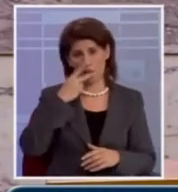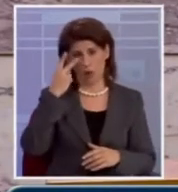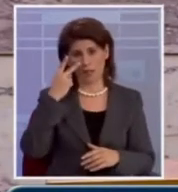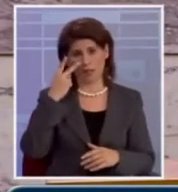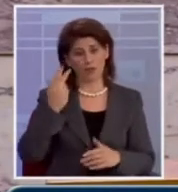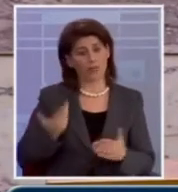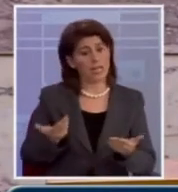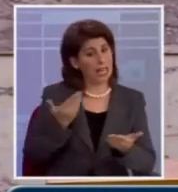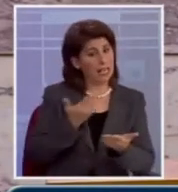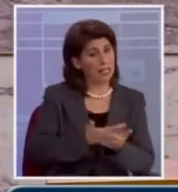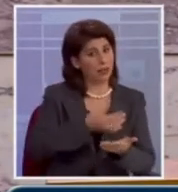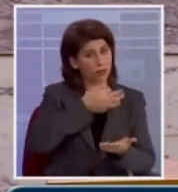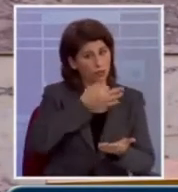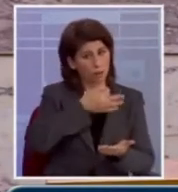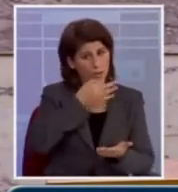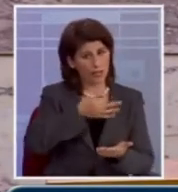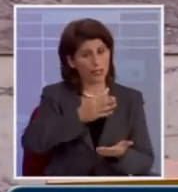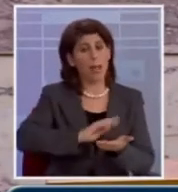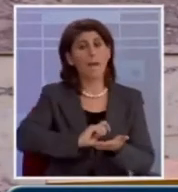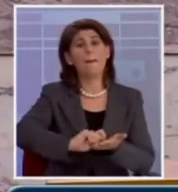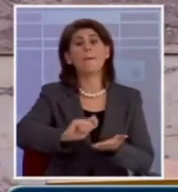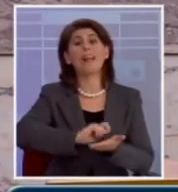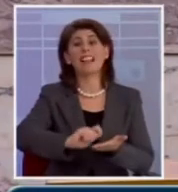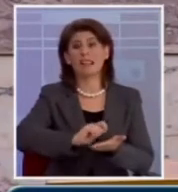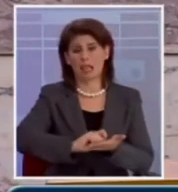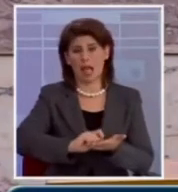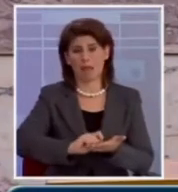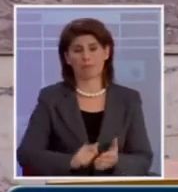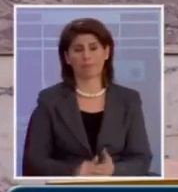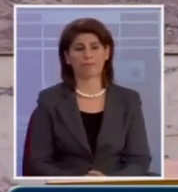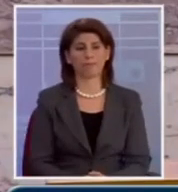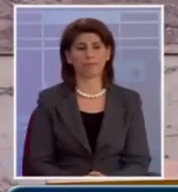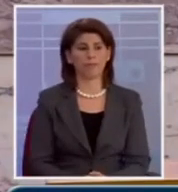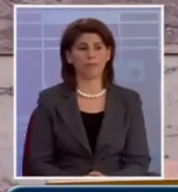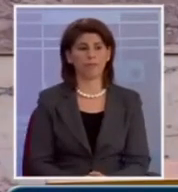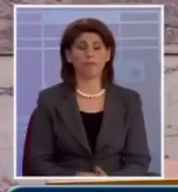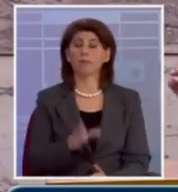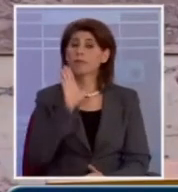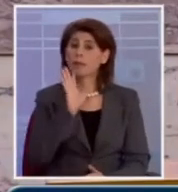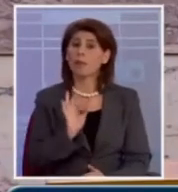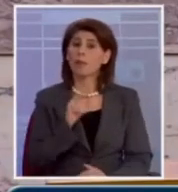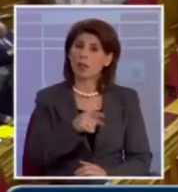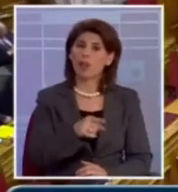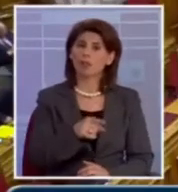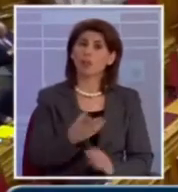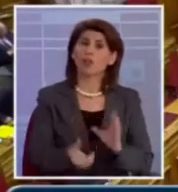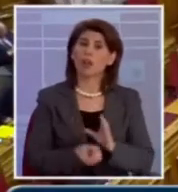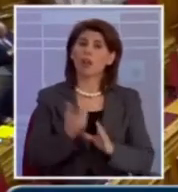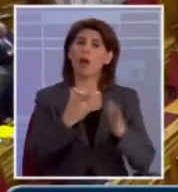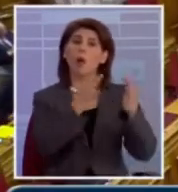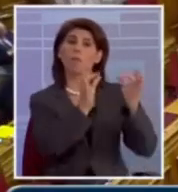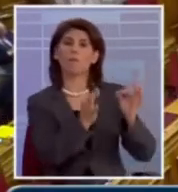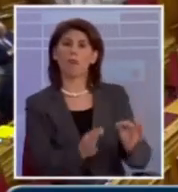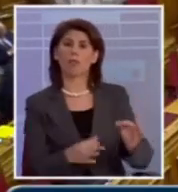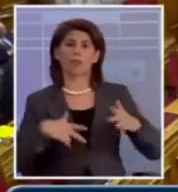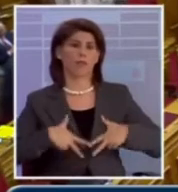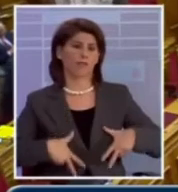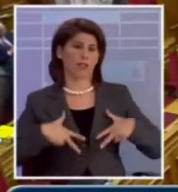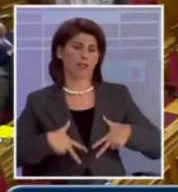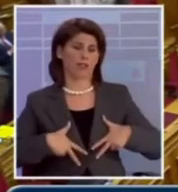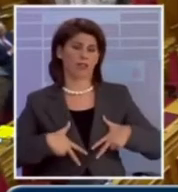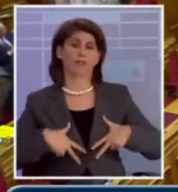να καταθέσουν τις ομιλίες τους για τα πρακτικά. Και πραγματικά νομίζω ότι αυτό είναι ένα νέο υπόδειγμα κυβερνητικό